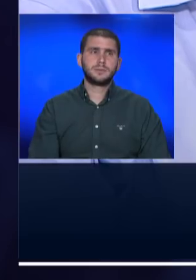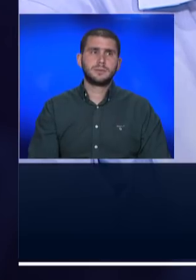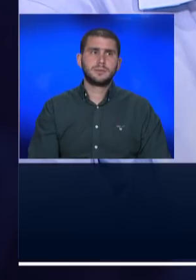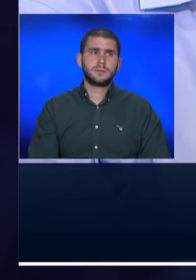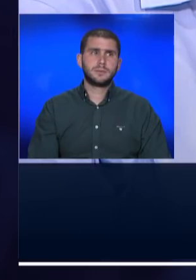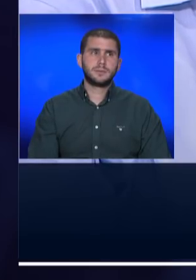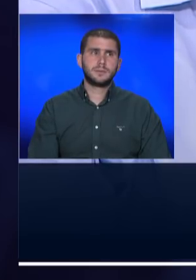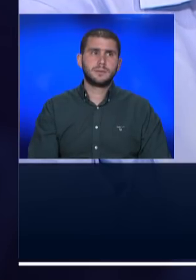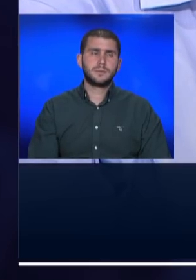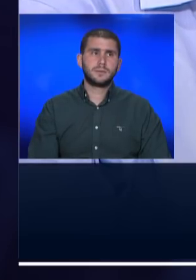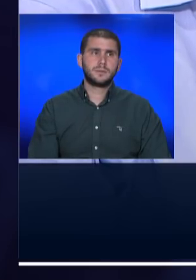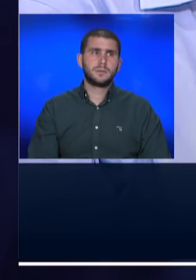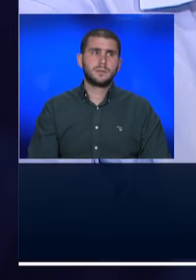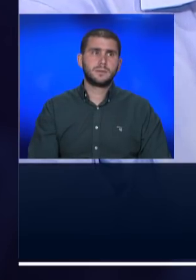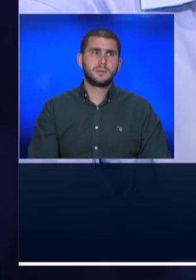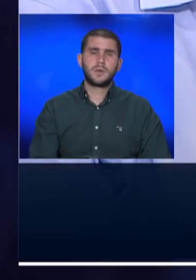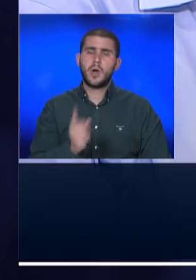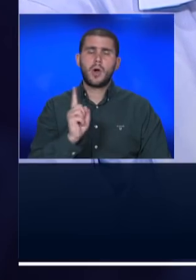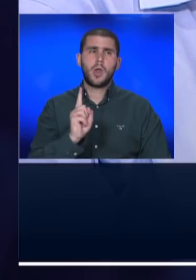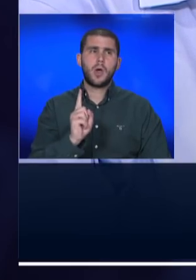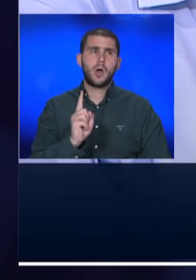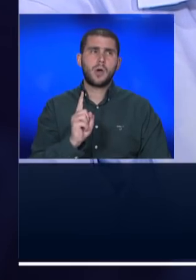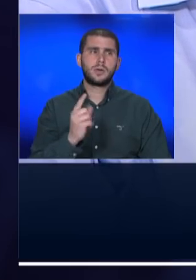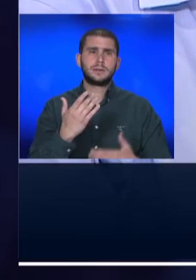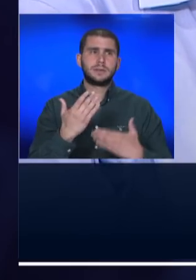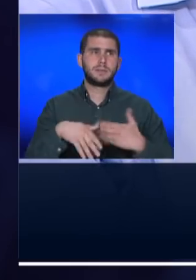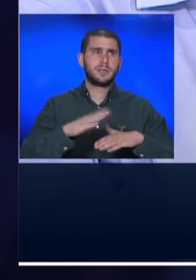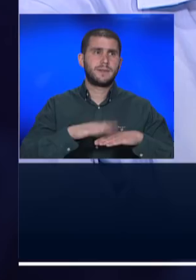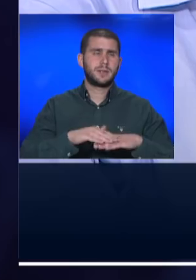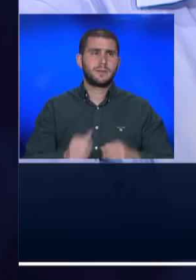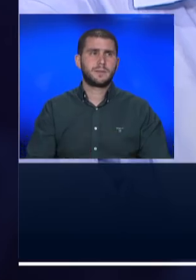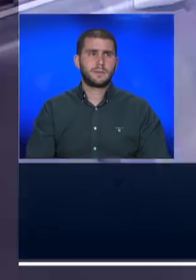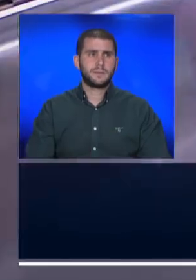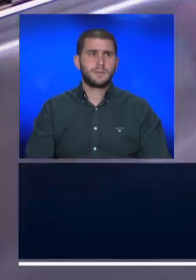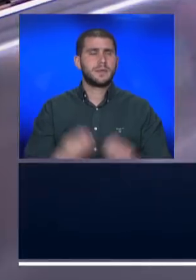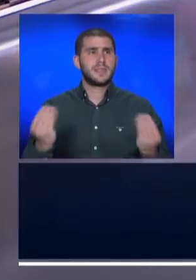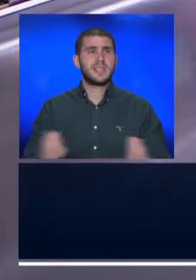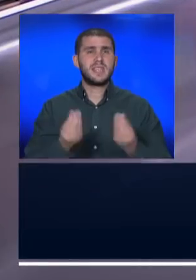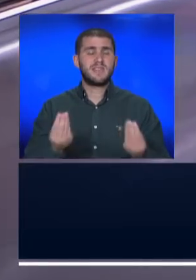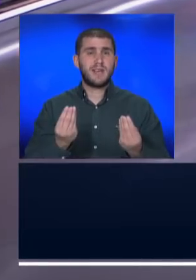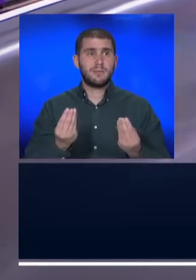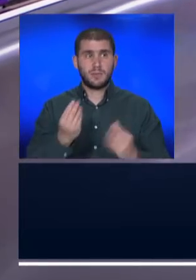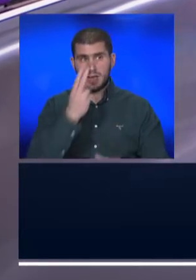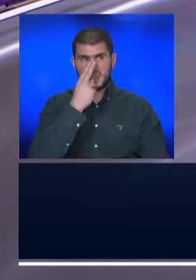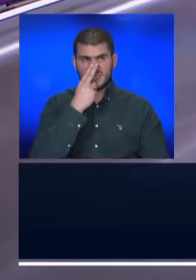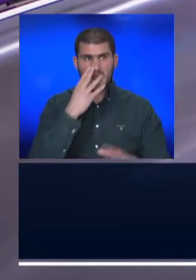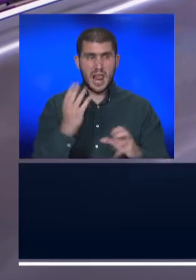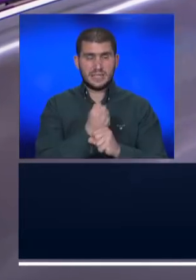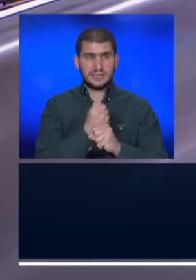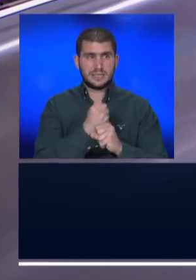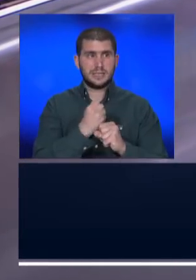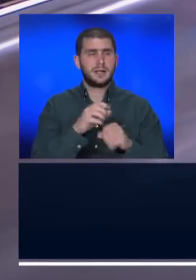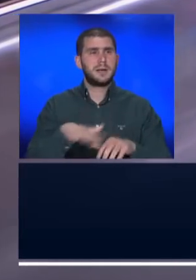לקראת תפקידה והדברים שהיא תנסה להשיג במזרח התיכון ומעבר